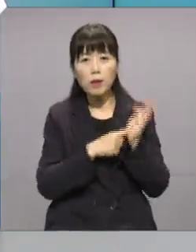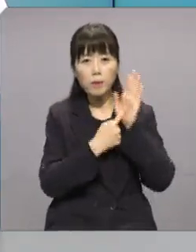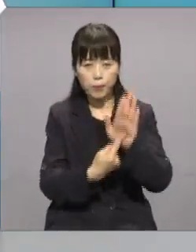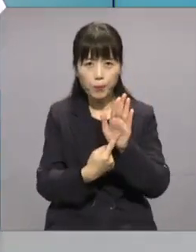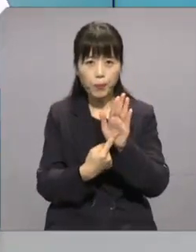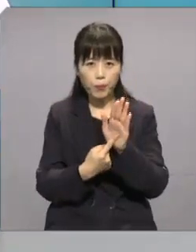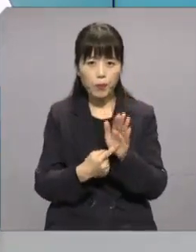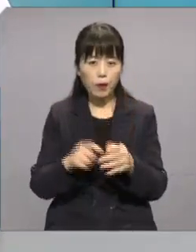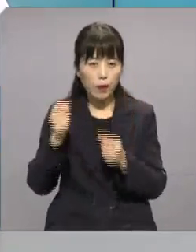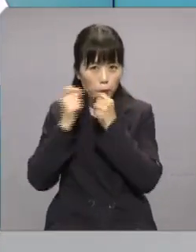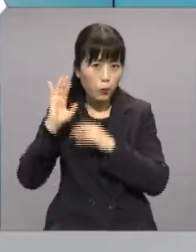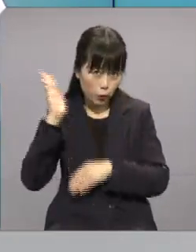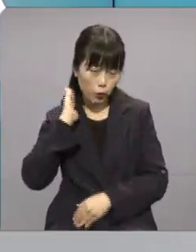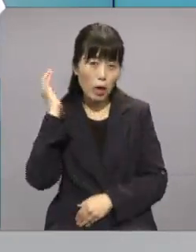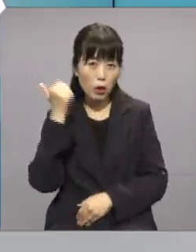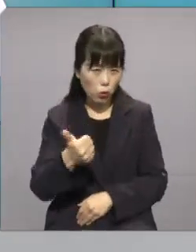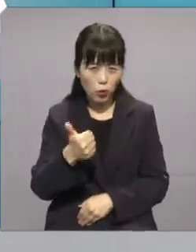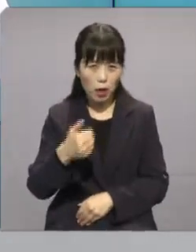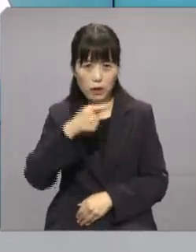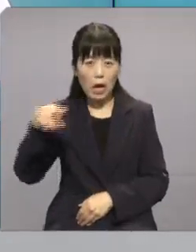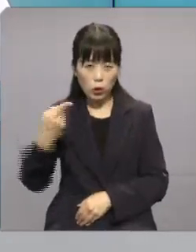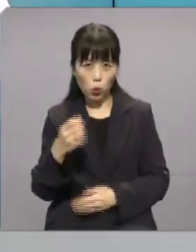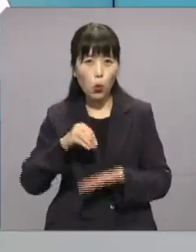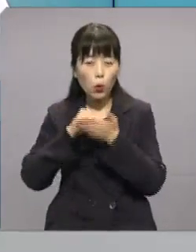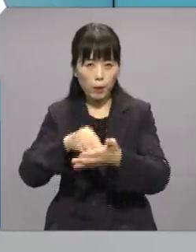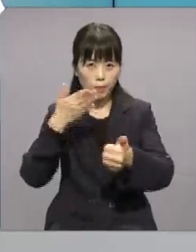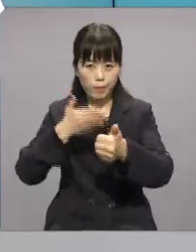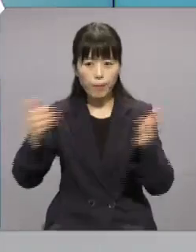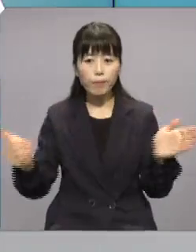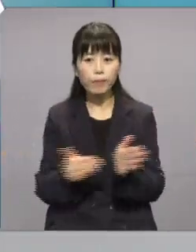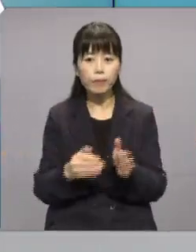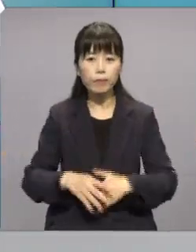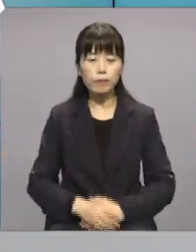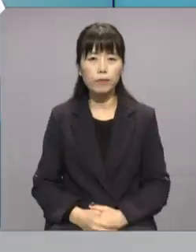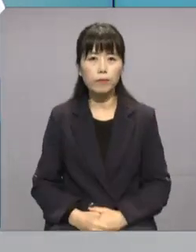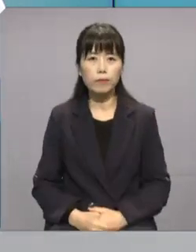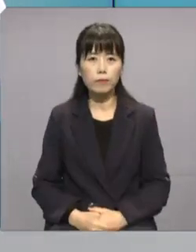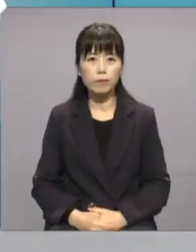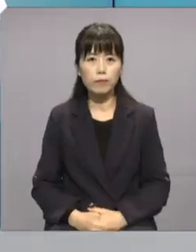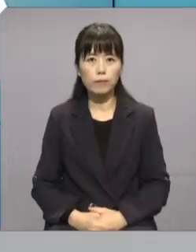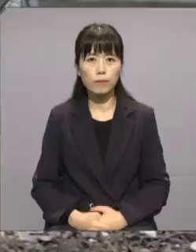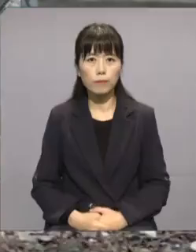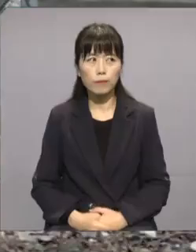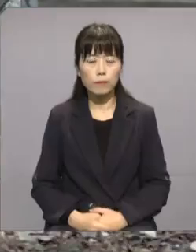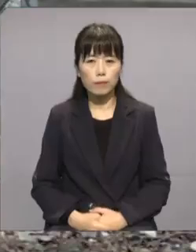밝혔습니다. 젤렌스키 우크라이나 대통령은 나토 가입을 요청했습니다. 이윤택 기자입니다.